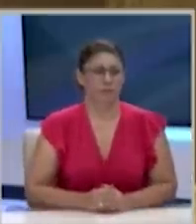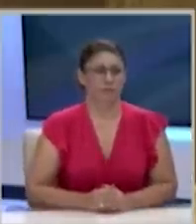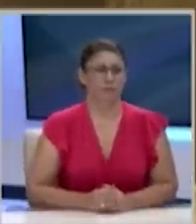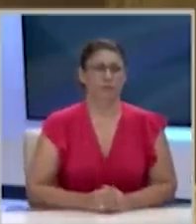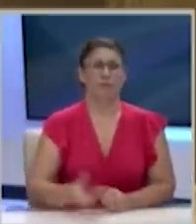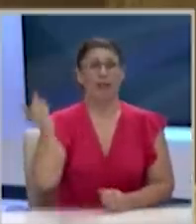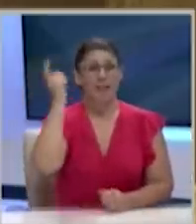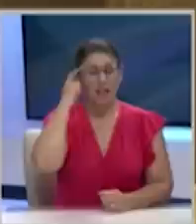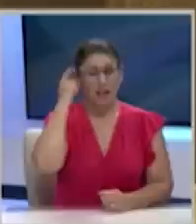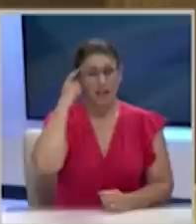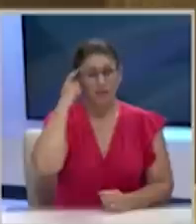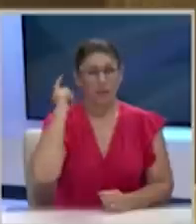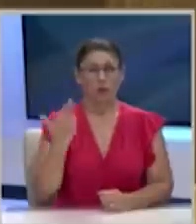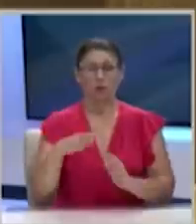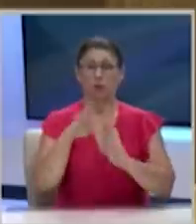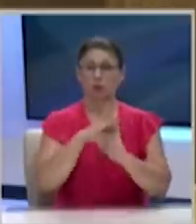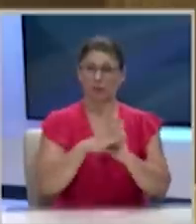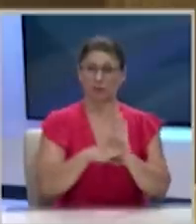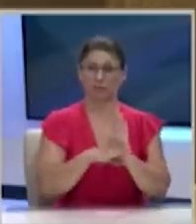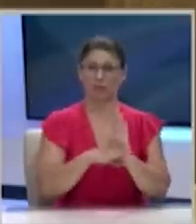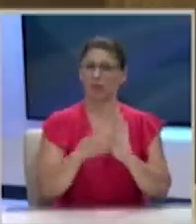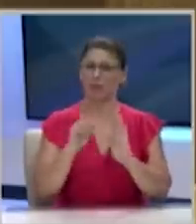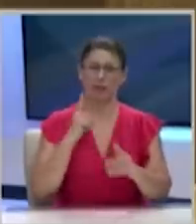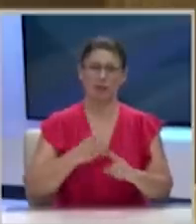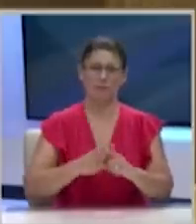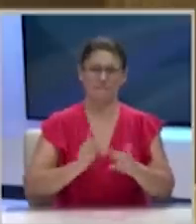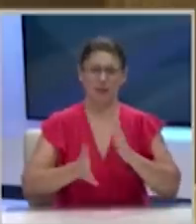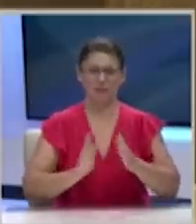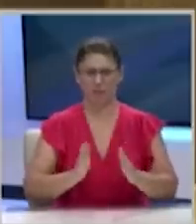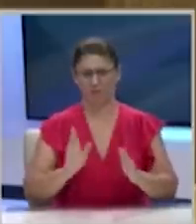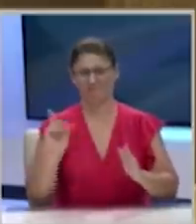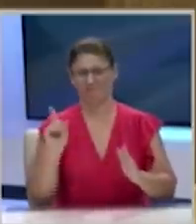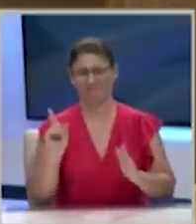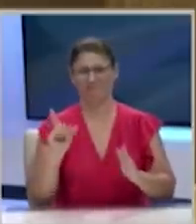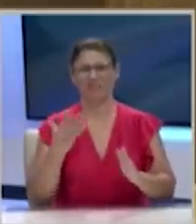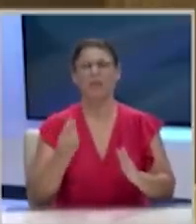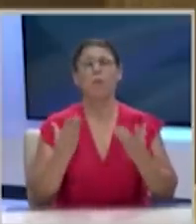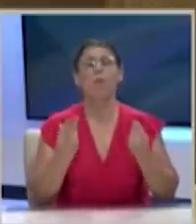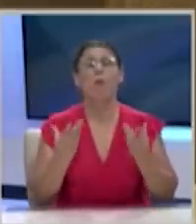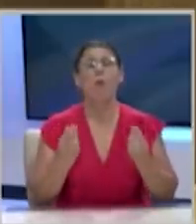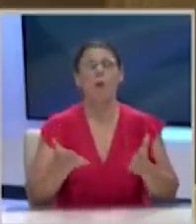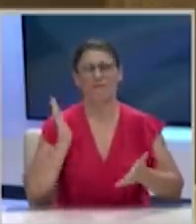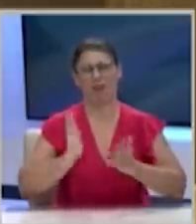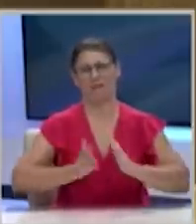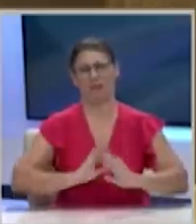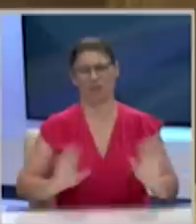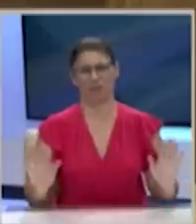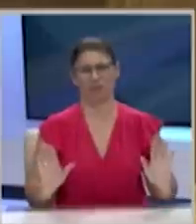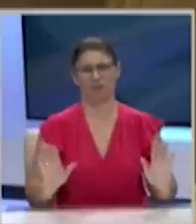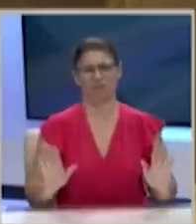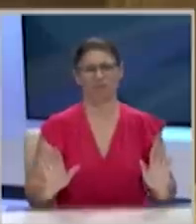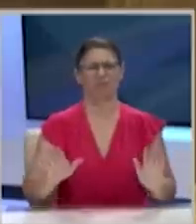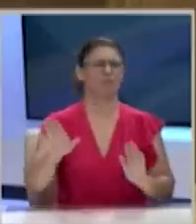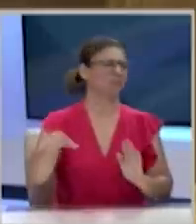καταλάβει ότι το σύστημα δεν είναι απλά βάρβαρο. Είναι πολύ βάρβαρο. Δεν